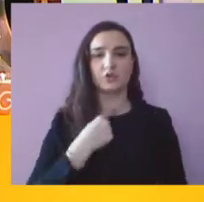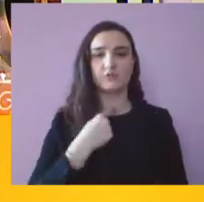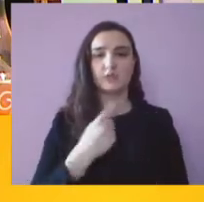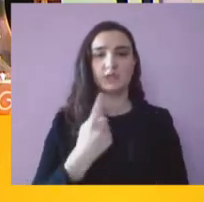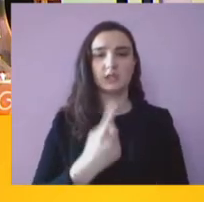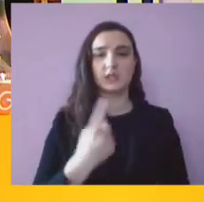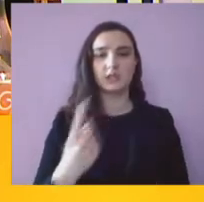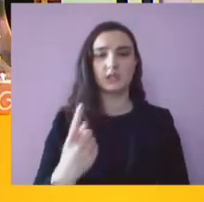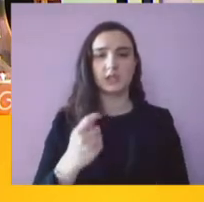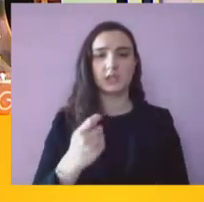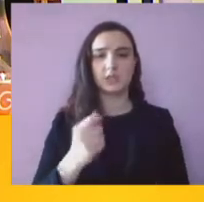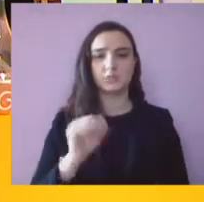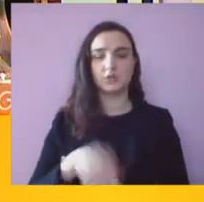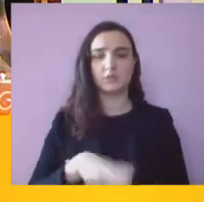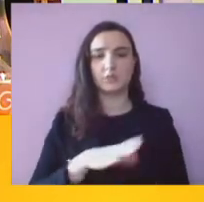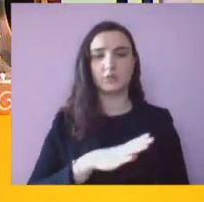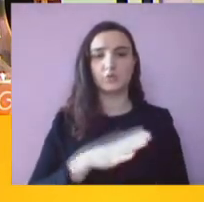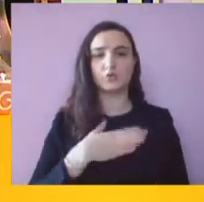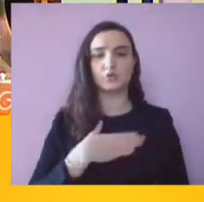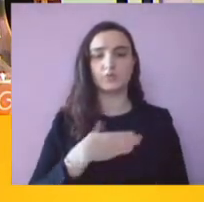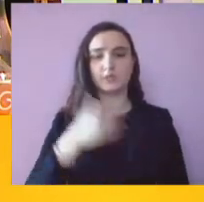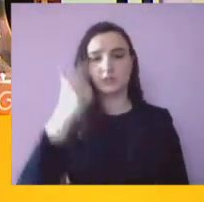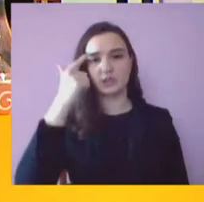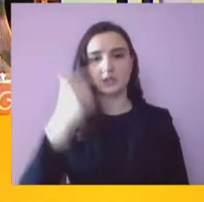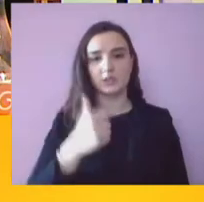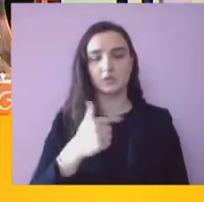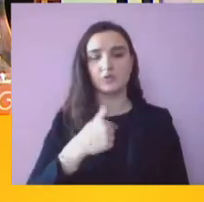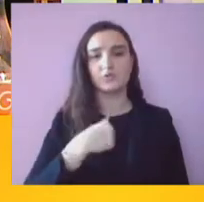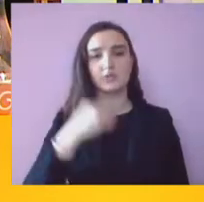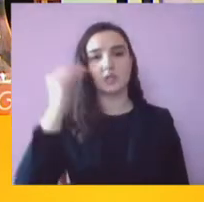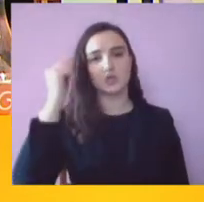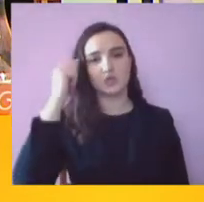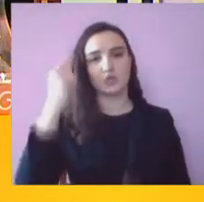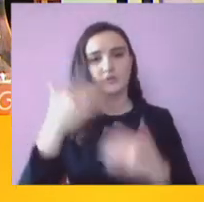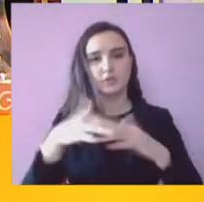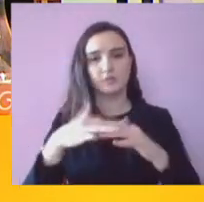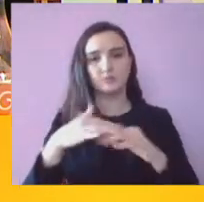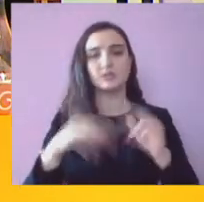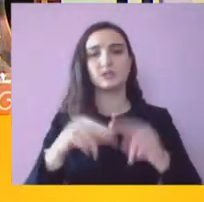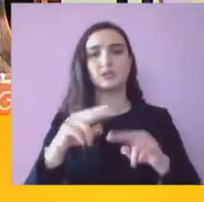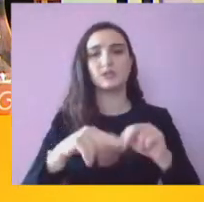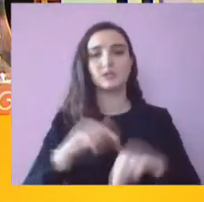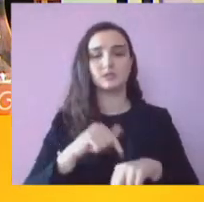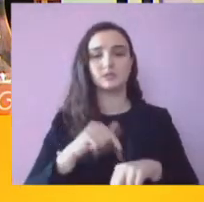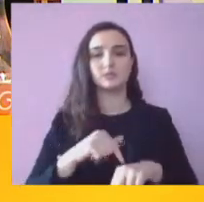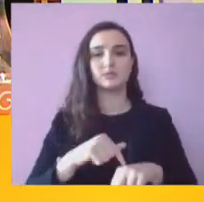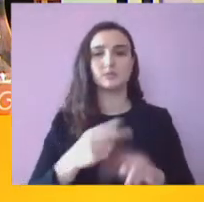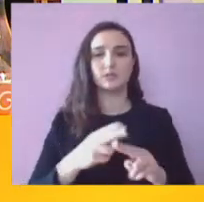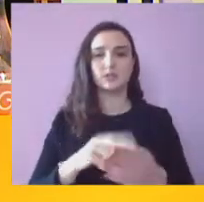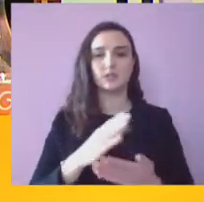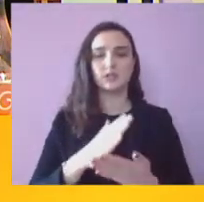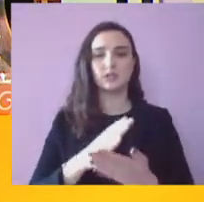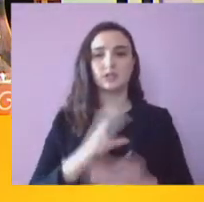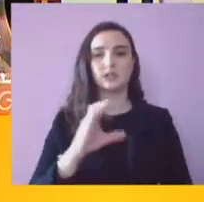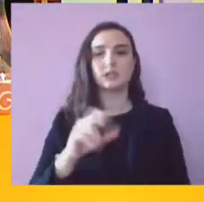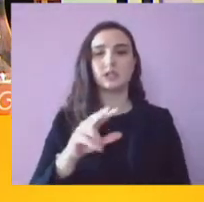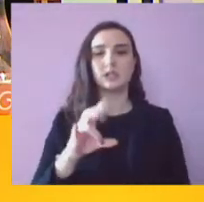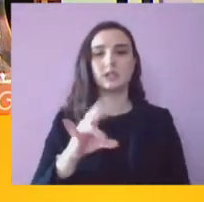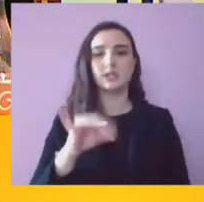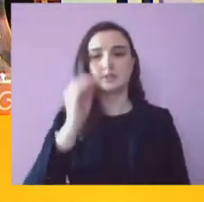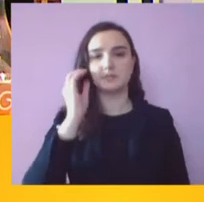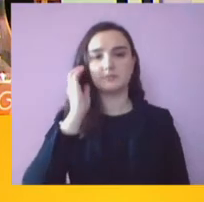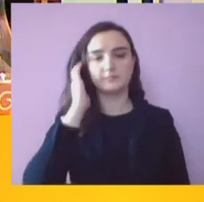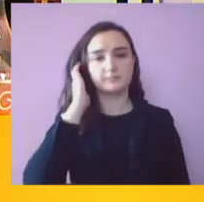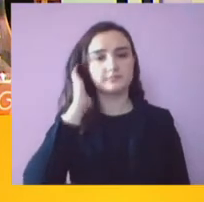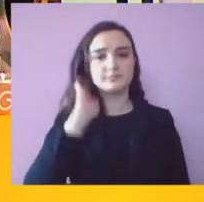გასაღები შეიძლება იყოს ჩვენი ინტელექტის, ჩვენი აზროვნების, ჩვენი გუნებგანწყობის. გახლავთ სელენი, იმიტომ რომ სელენთან